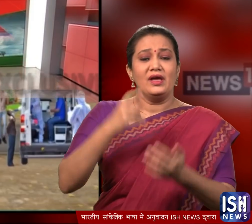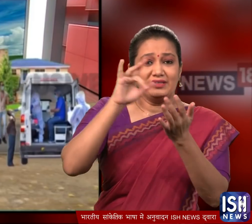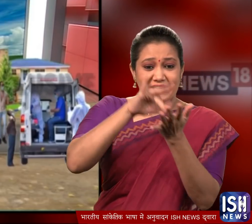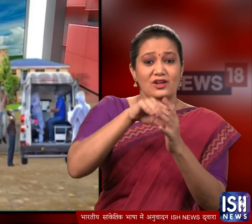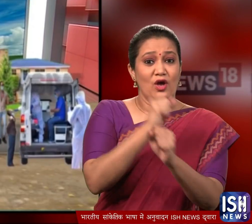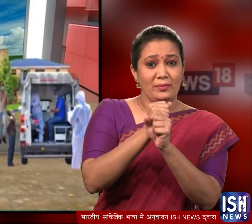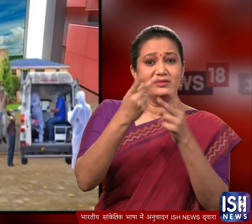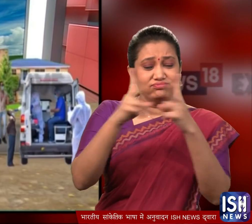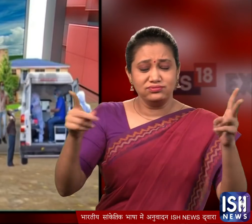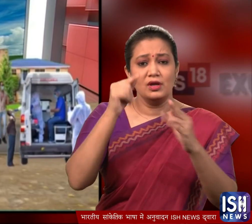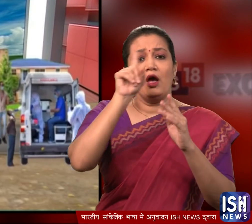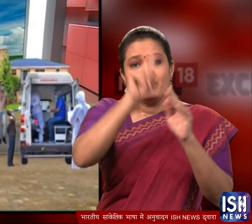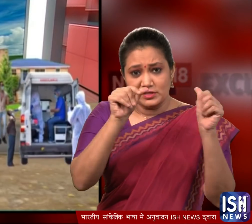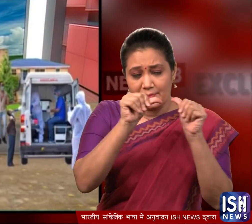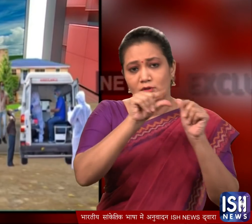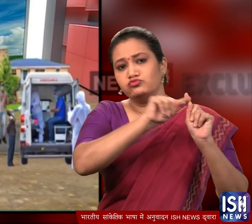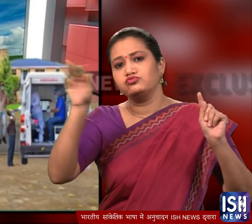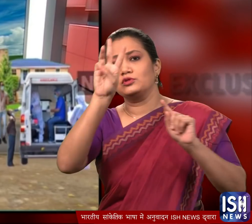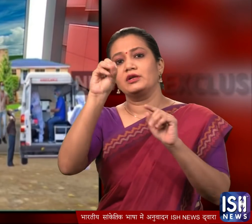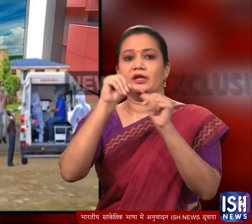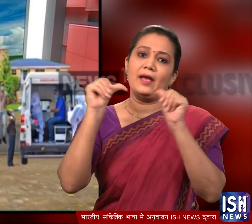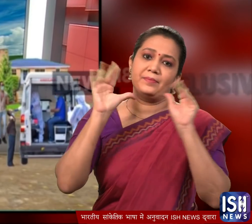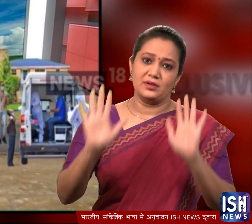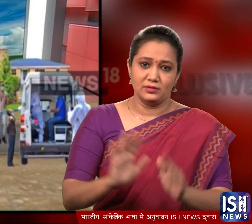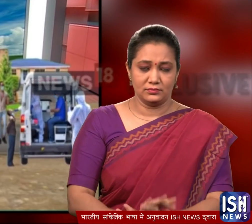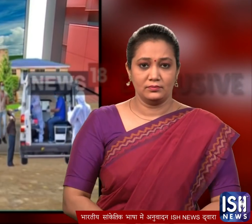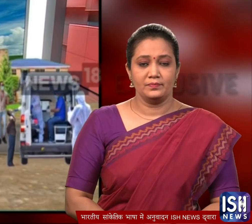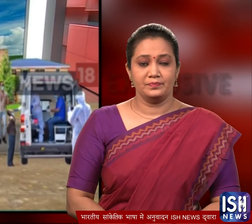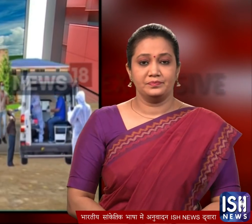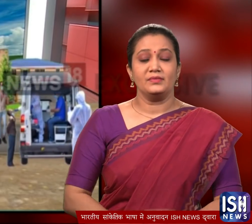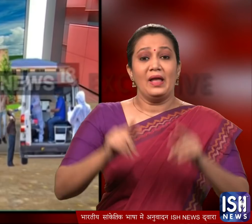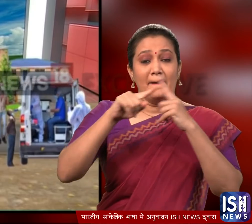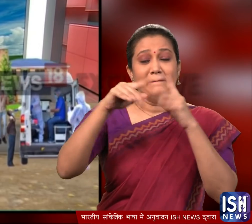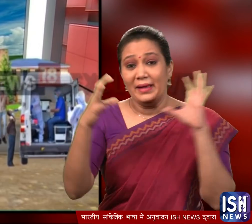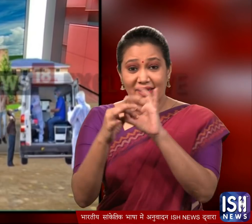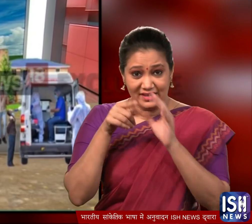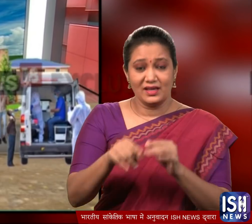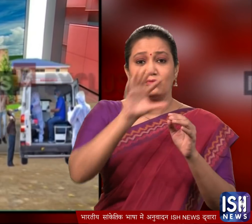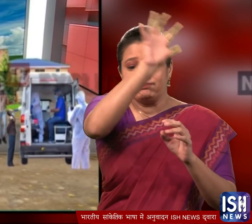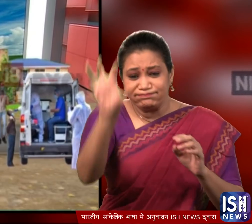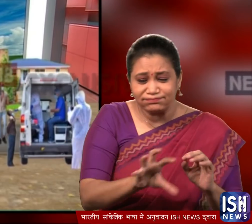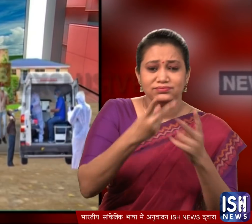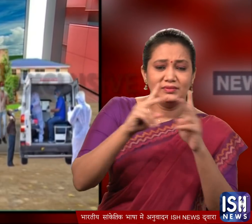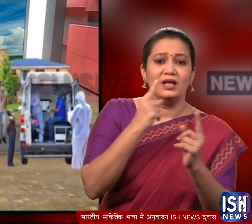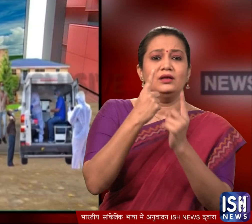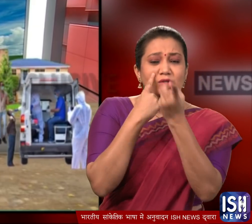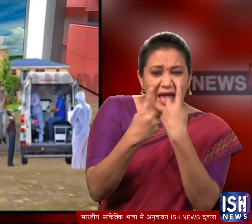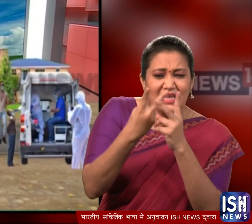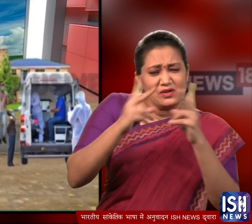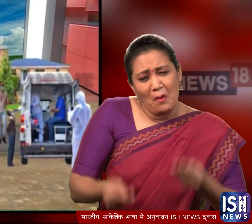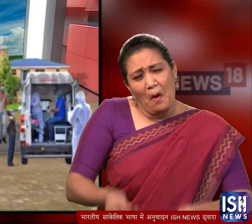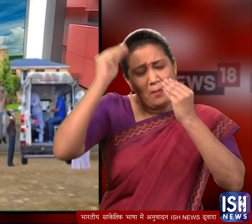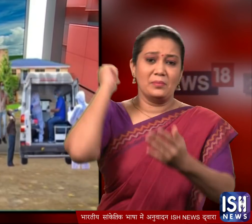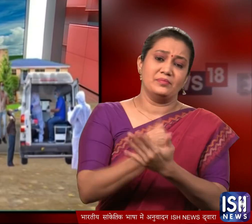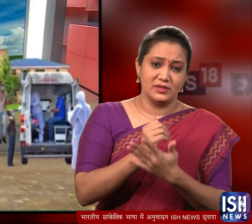सरकार की तरफ से ये दिशा निर्देश 1 अप्रैल से 30 अप्रैल तक के लिए जारी किए गए हैं। जिनके तहत राज्यों से कोरोना वायरस की टेस्टिंग